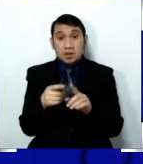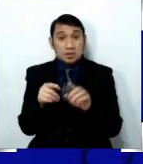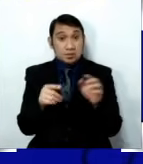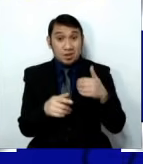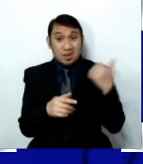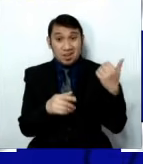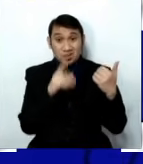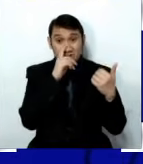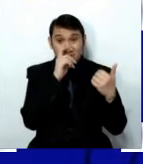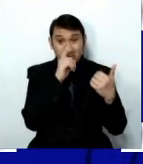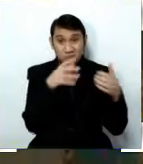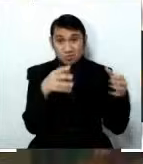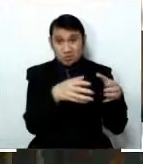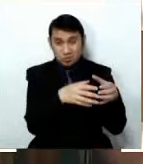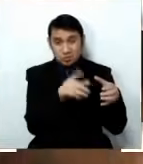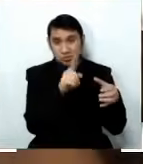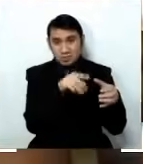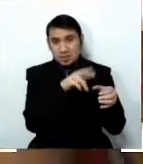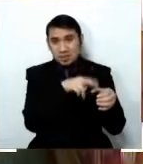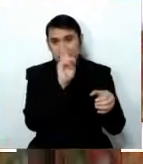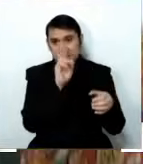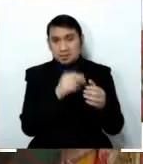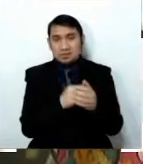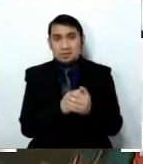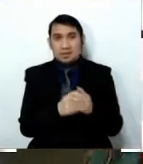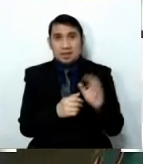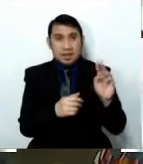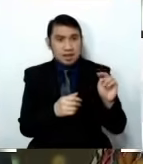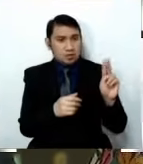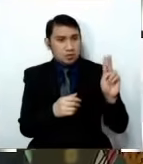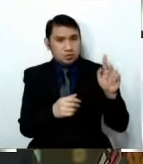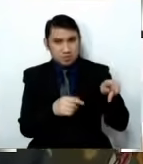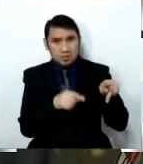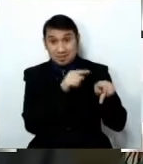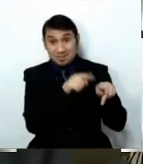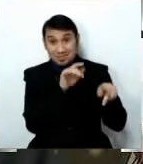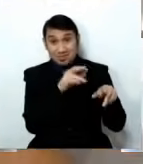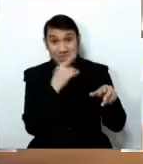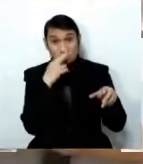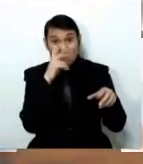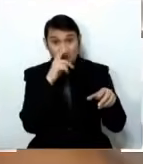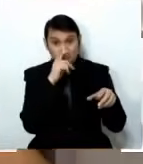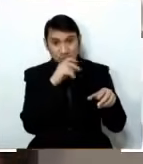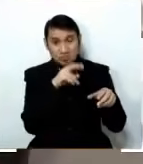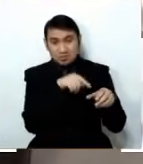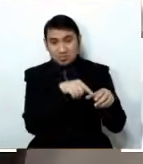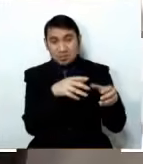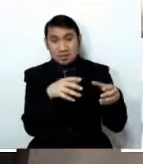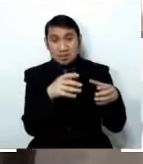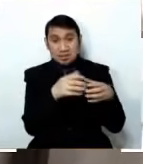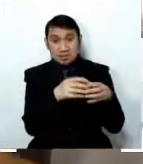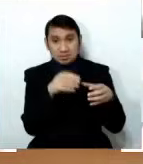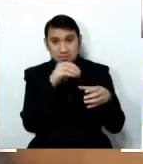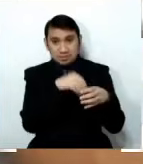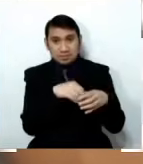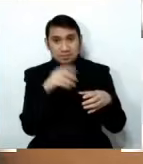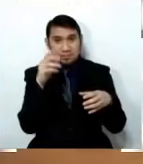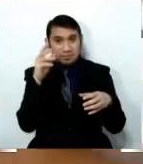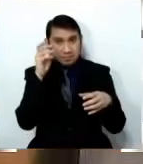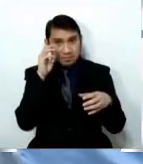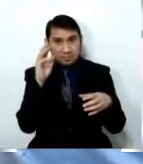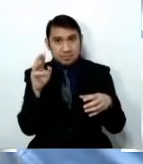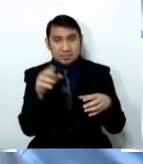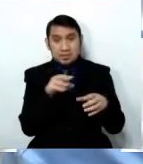o NUP kahapon. Ang NUP ay isa sa mga partidong nakipag-alyansa sa hugpong ng pagbabago ni Mayor Sara